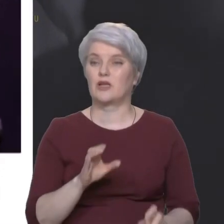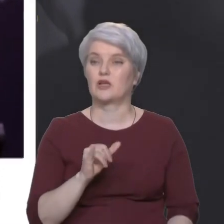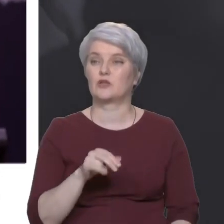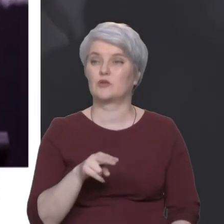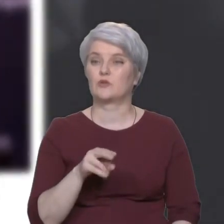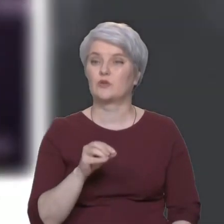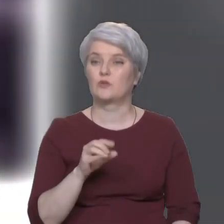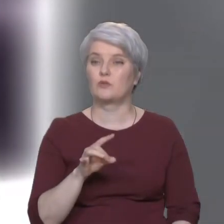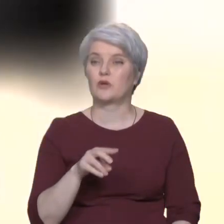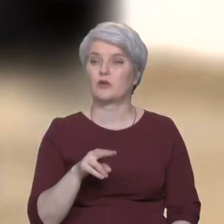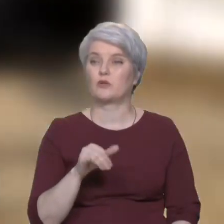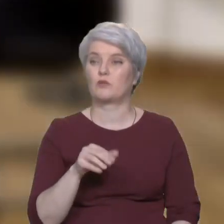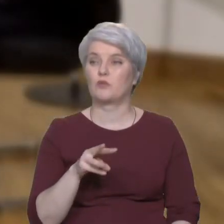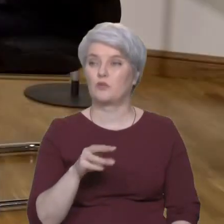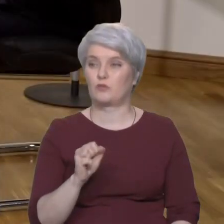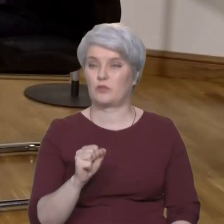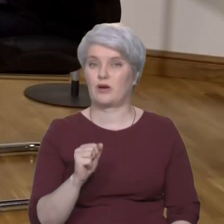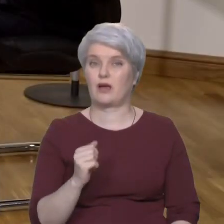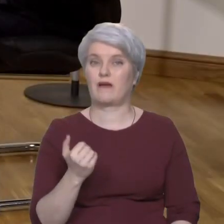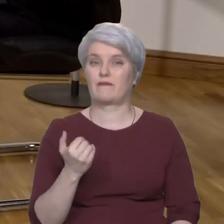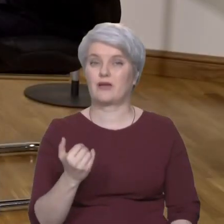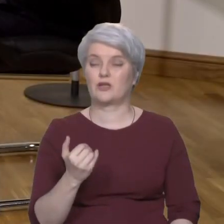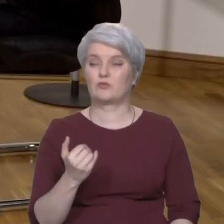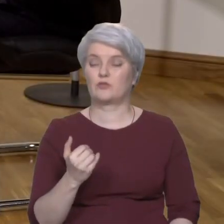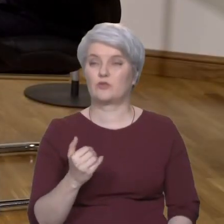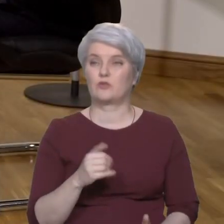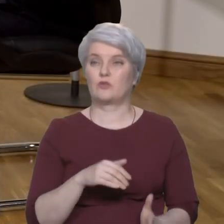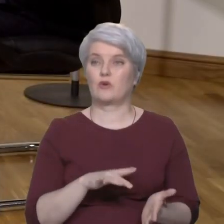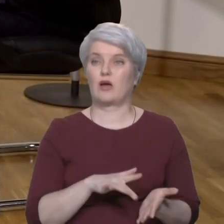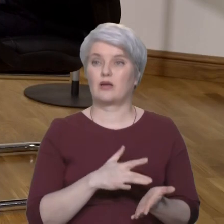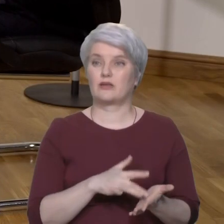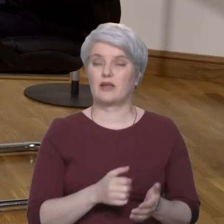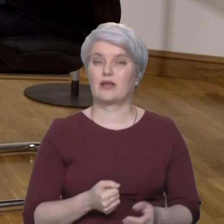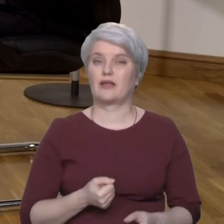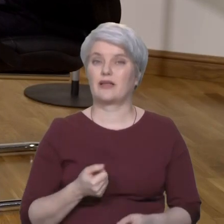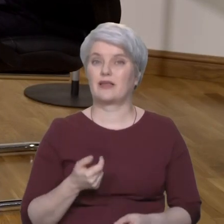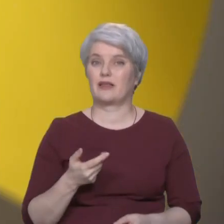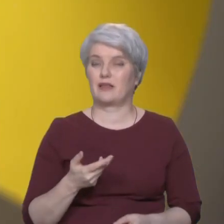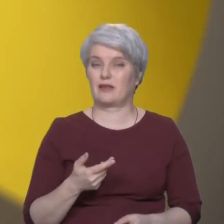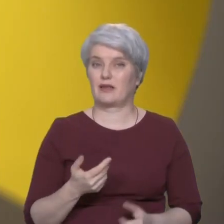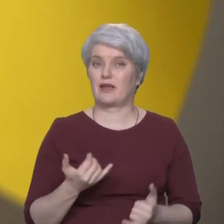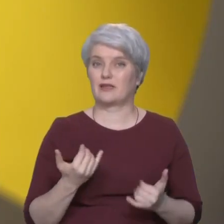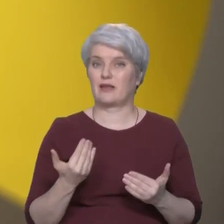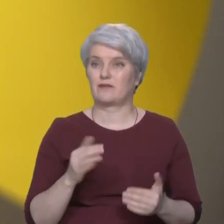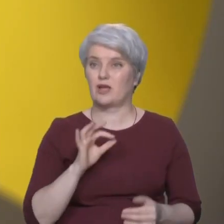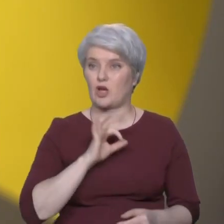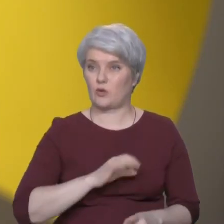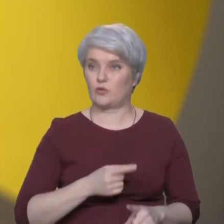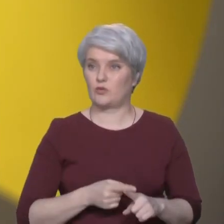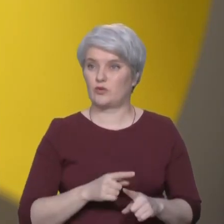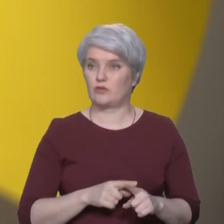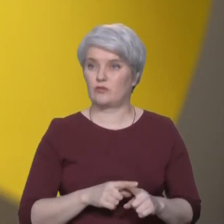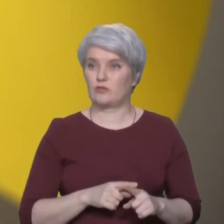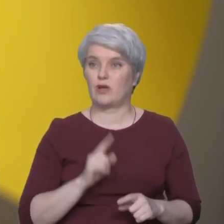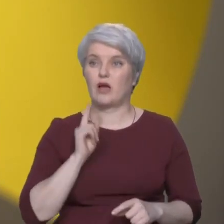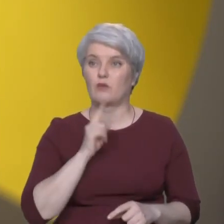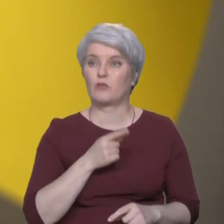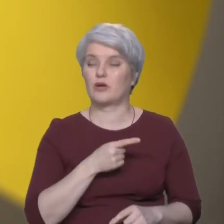я розумію, їх у вас в вашому арсеналі є кілька. Чи зараз ви ними користуєтеся, поки